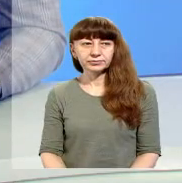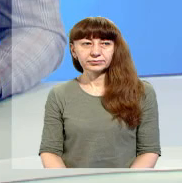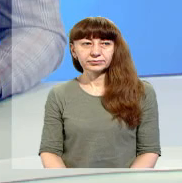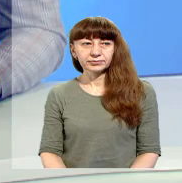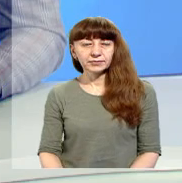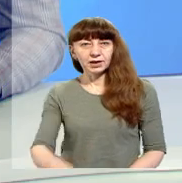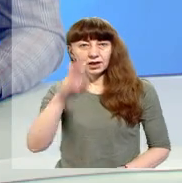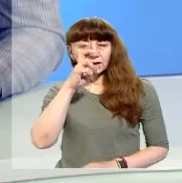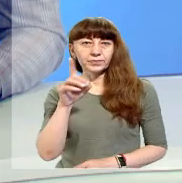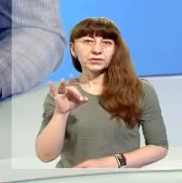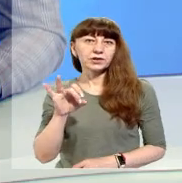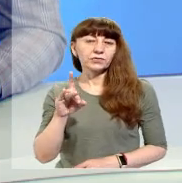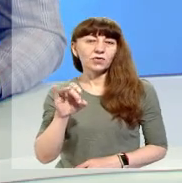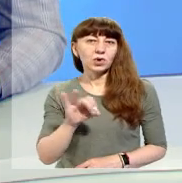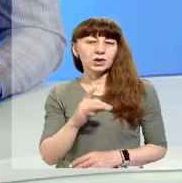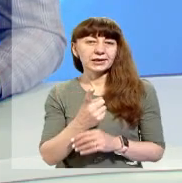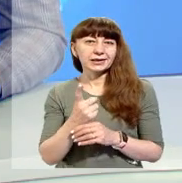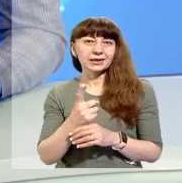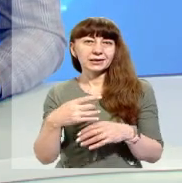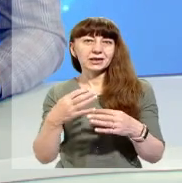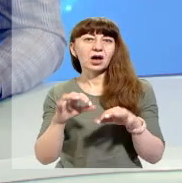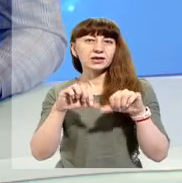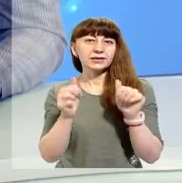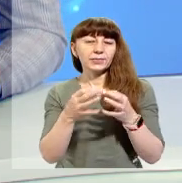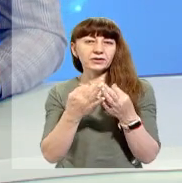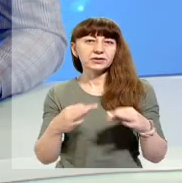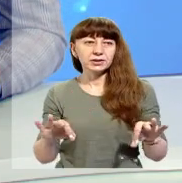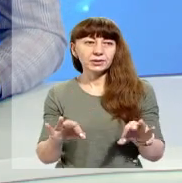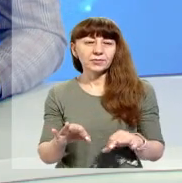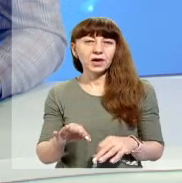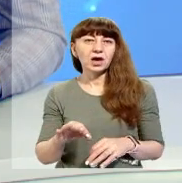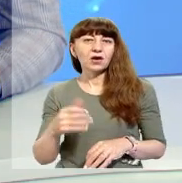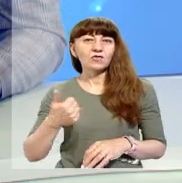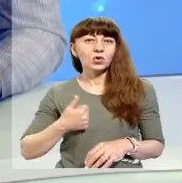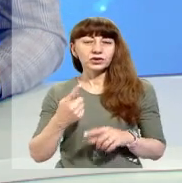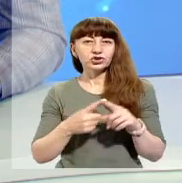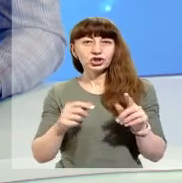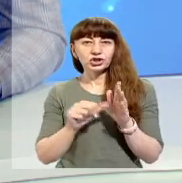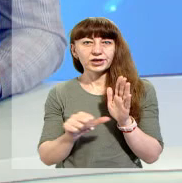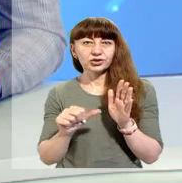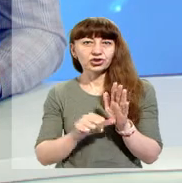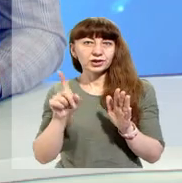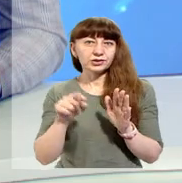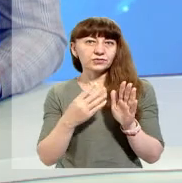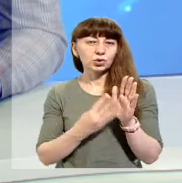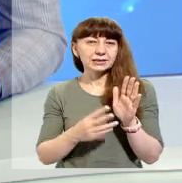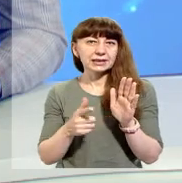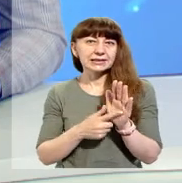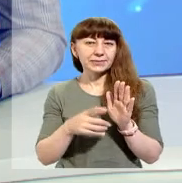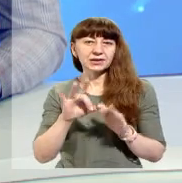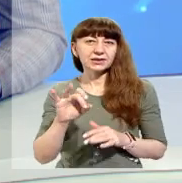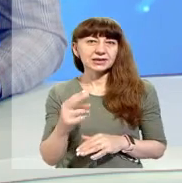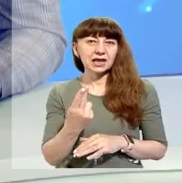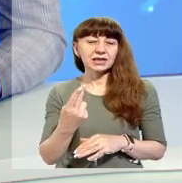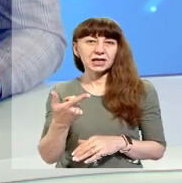Мемлекеттік рәміздер тәуелсіздіктің нышаны. Қазақстан Республикасының ұлттық ұлан 66-97 әскери бөлімде мемлекеттік рәміздер күніне